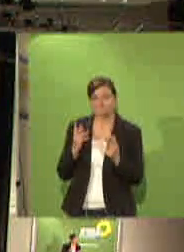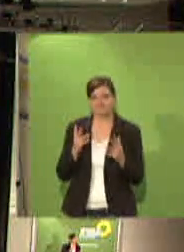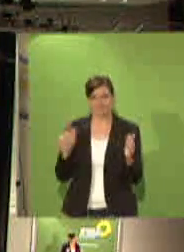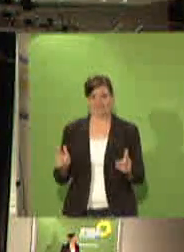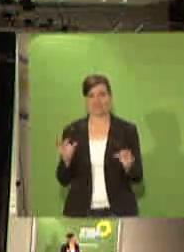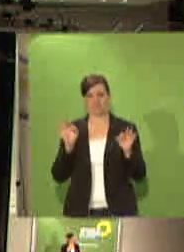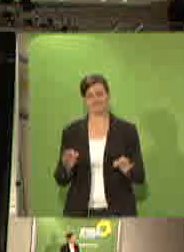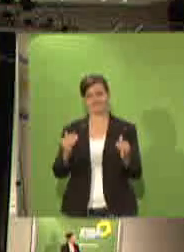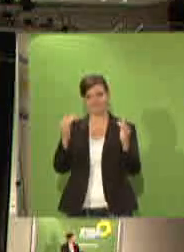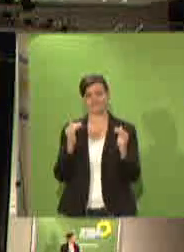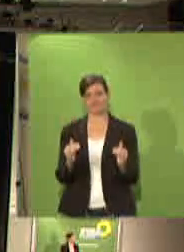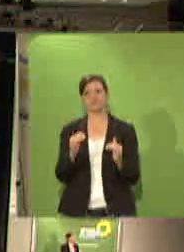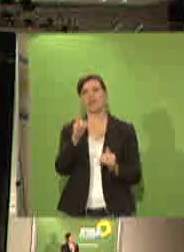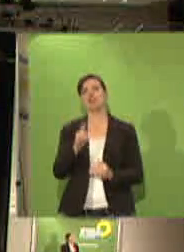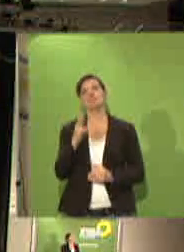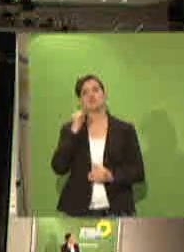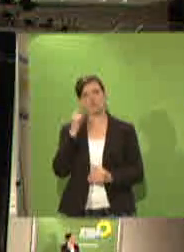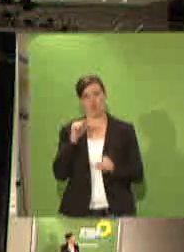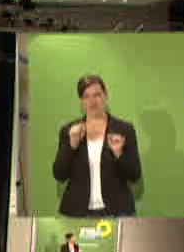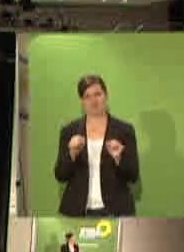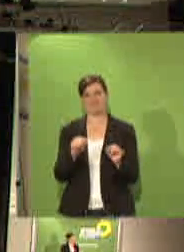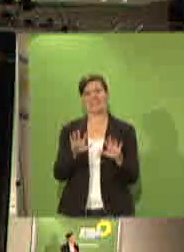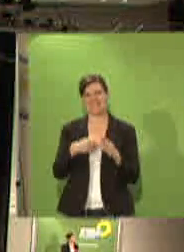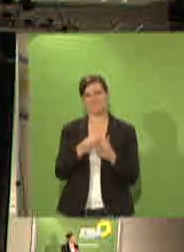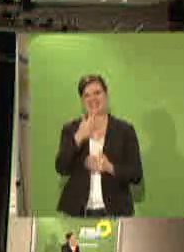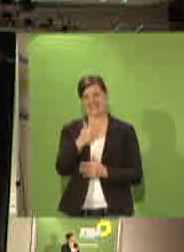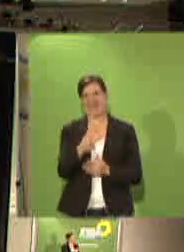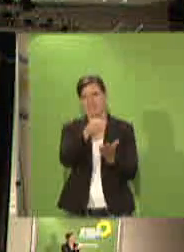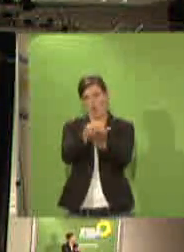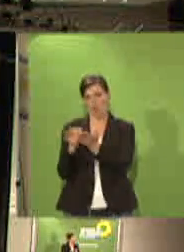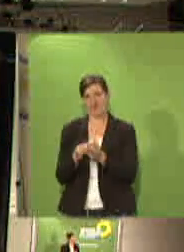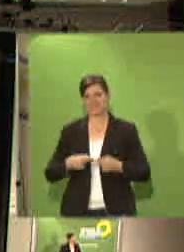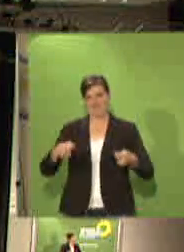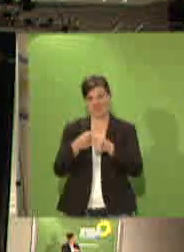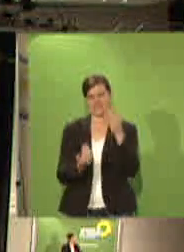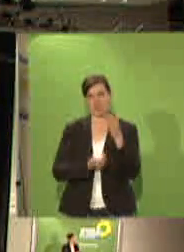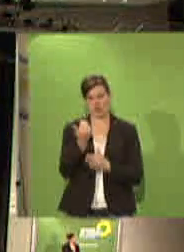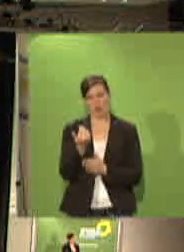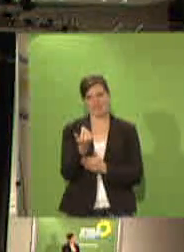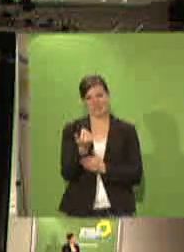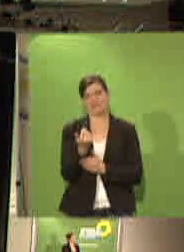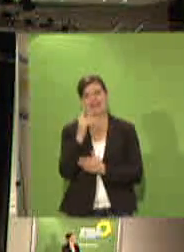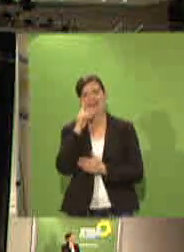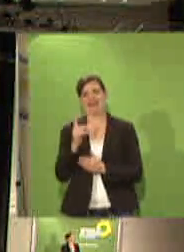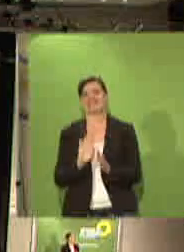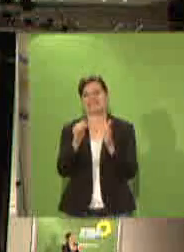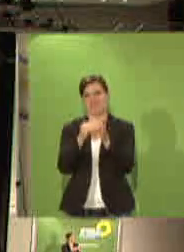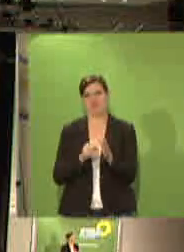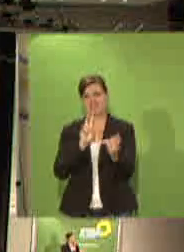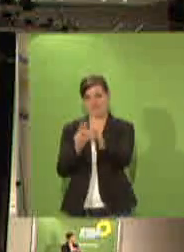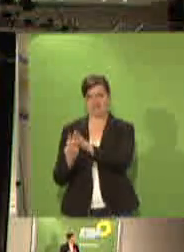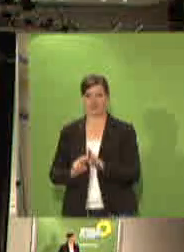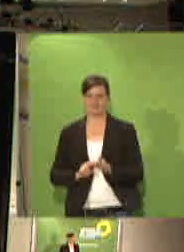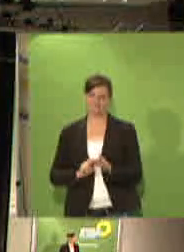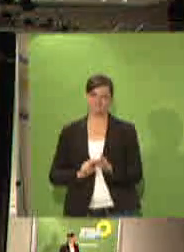weiter mit Düren. Düren, da gibt es drei Ortsverbände, die neu in den Rat gekommen sind, beziehungsweise wo die Grünen in die